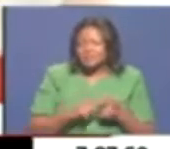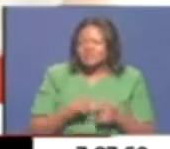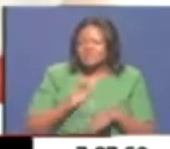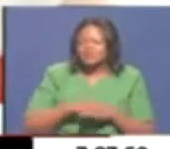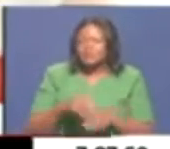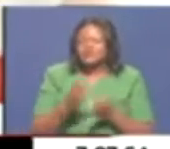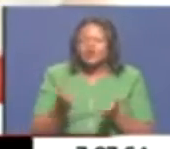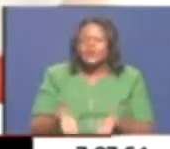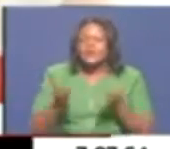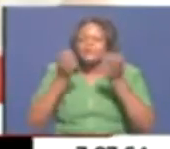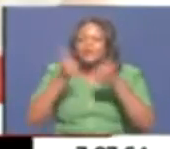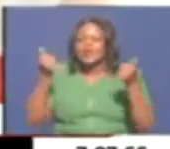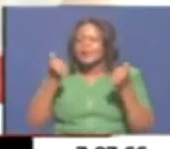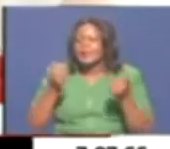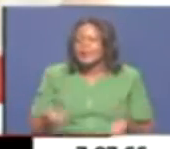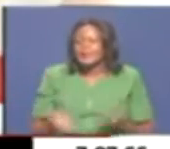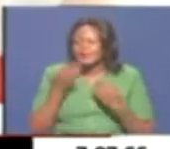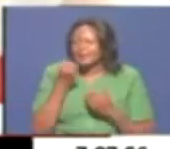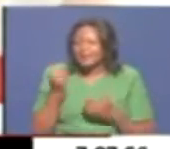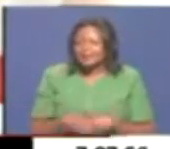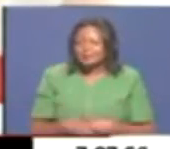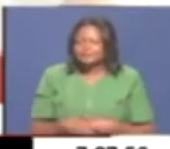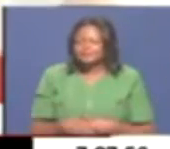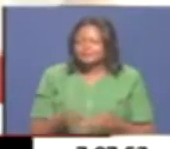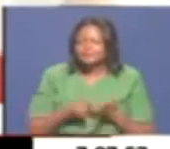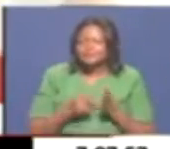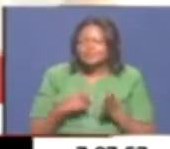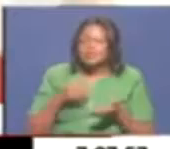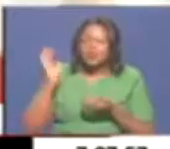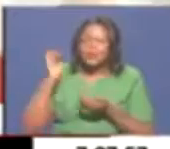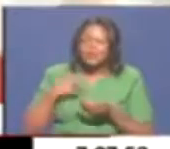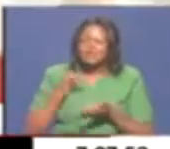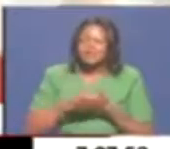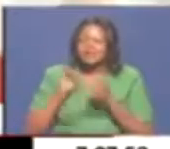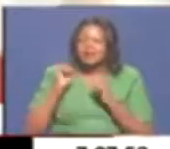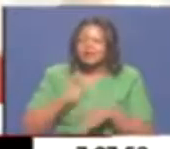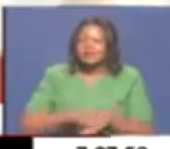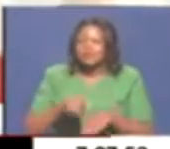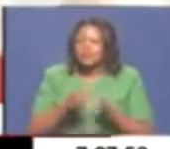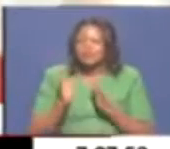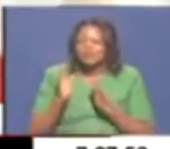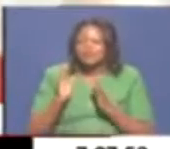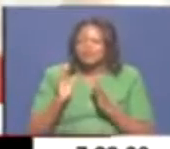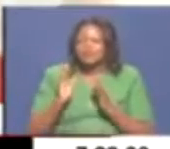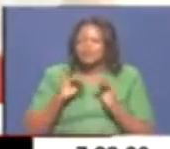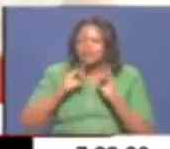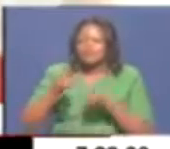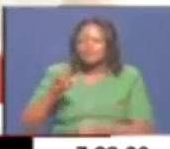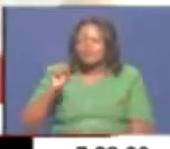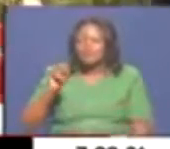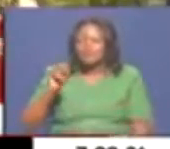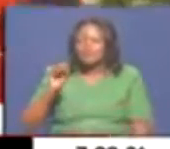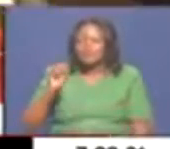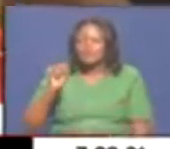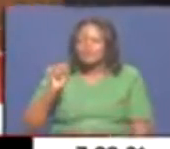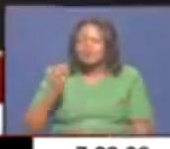kujirekebisha, wapi unafanya vibaya ili uweze kuji. So niko na matumaini ya kuwa naweza pata nafasi ya kwenda huko Serbia na pia nikafanya